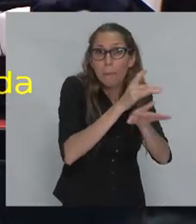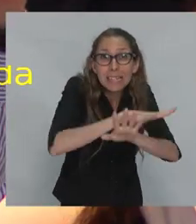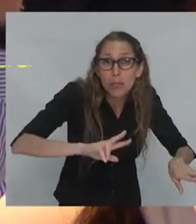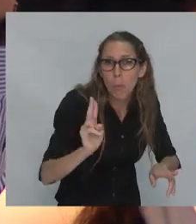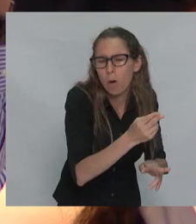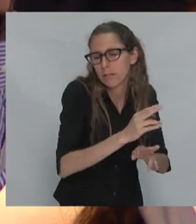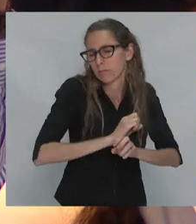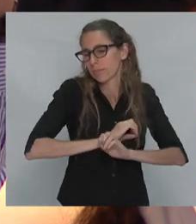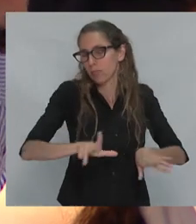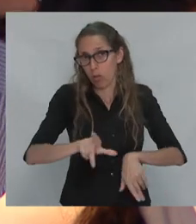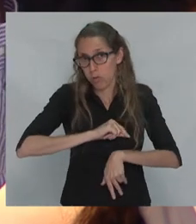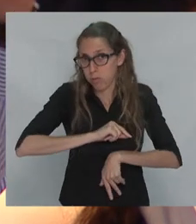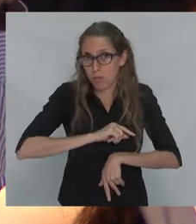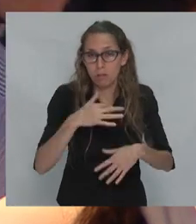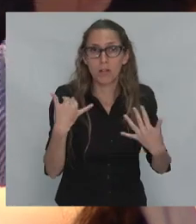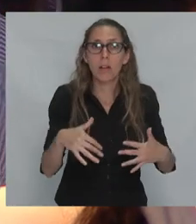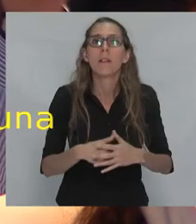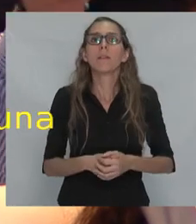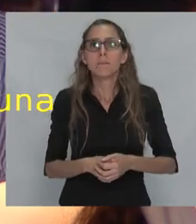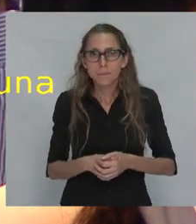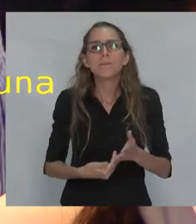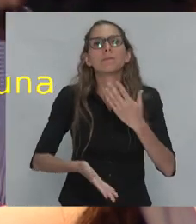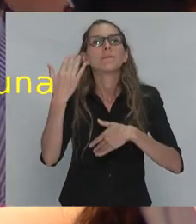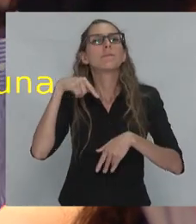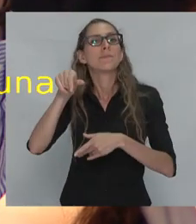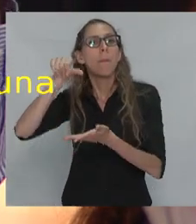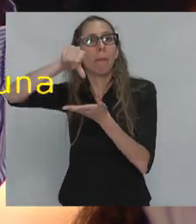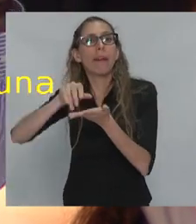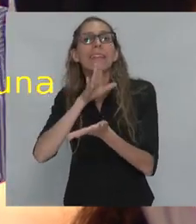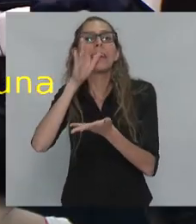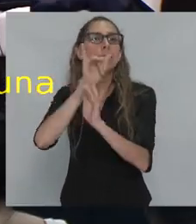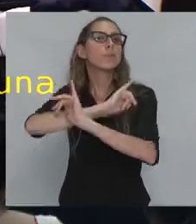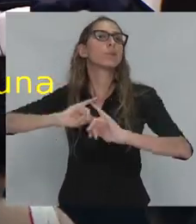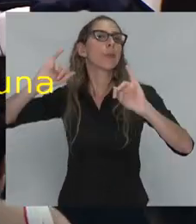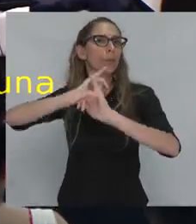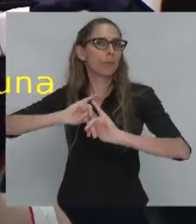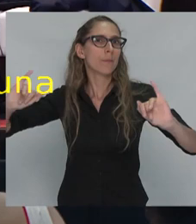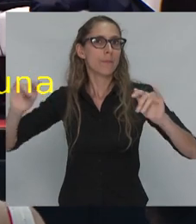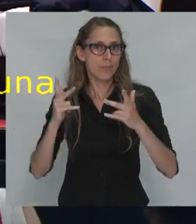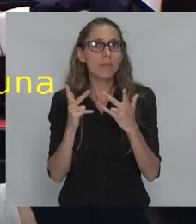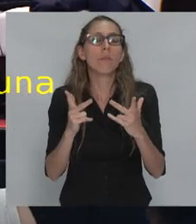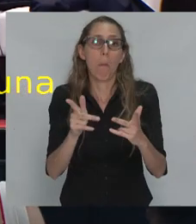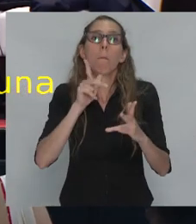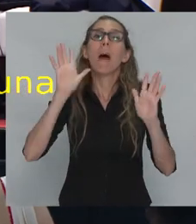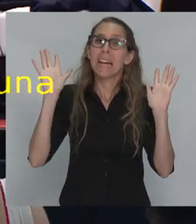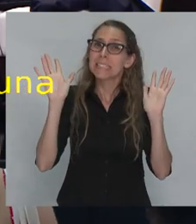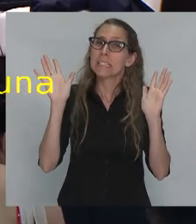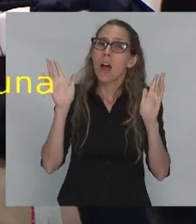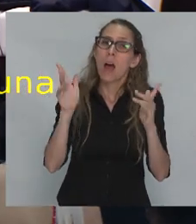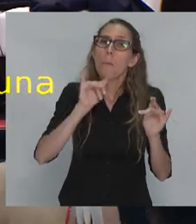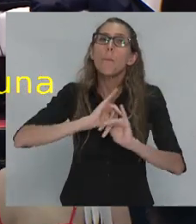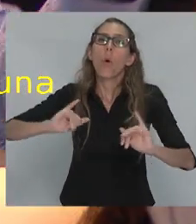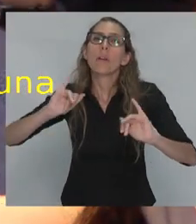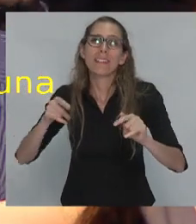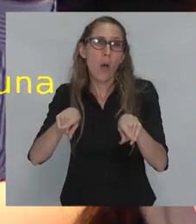la propagande israélienne, qui ressemblait quand même à des propagandes fascistes, disait « Les Palestiniens n'aiment pas leurs